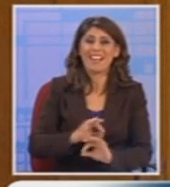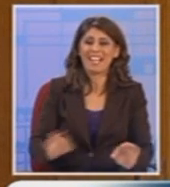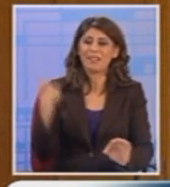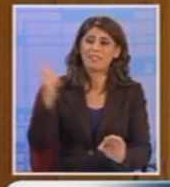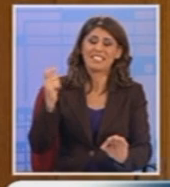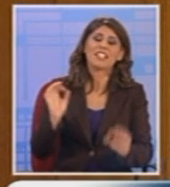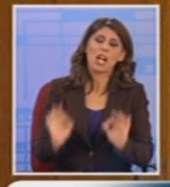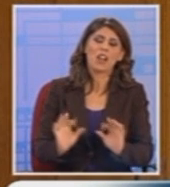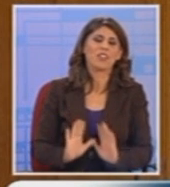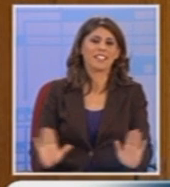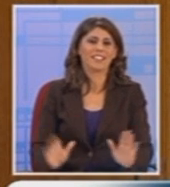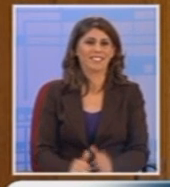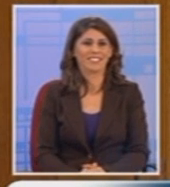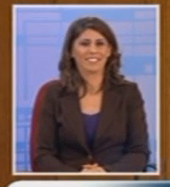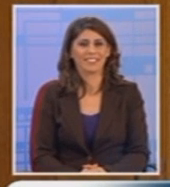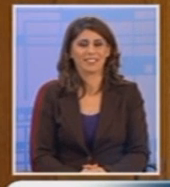συνταξιούχος κανονικός.